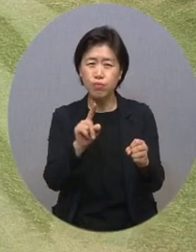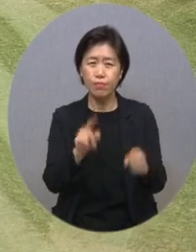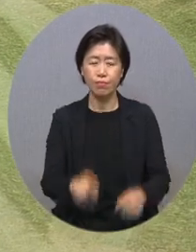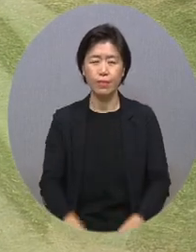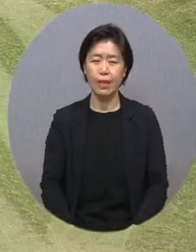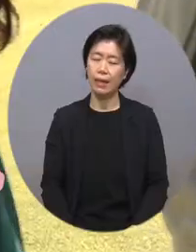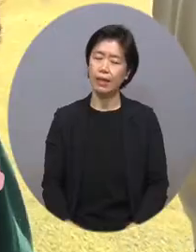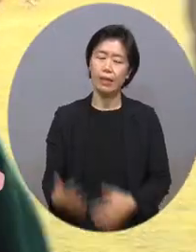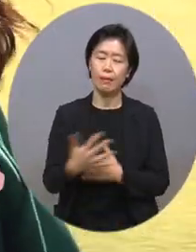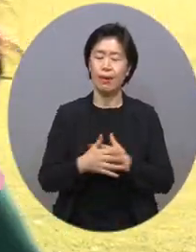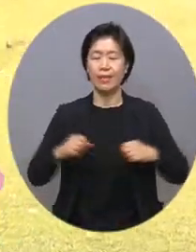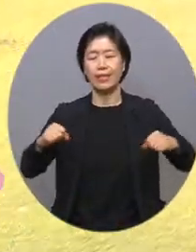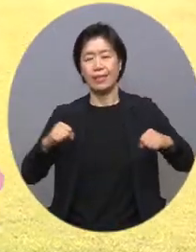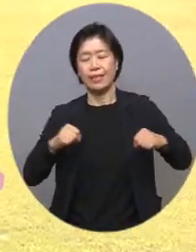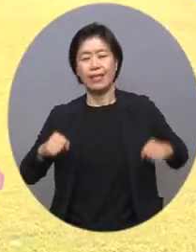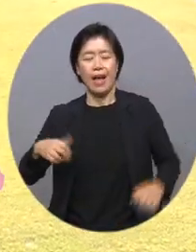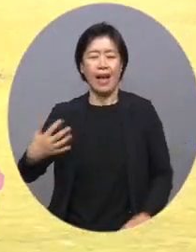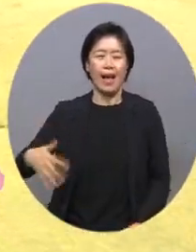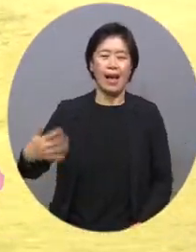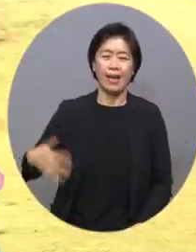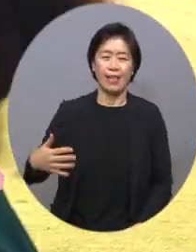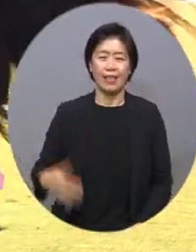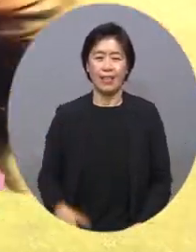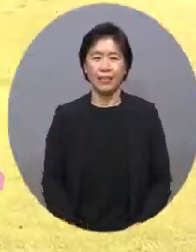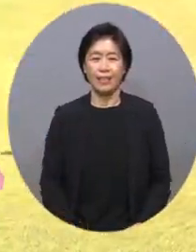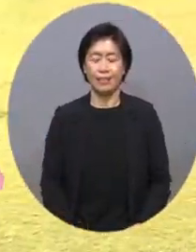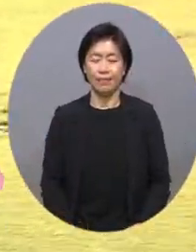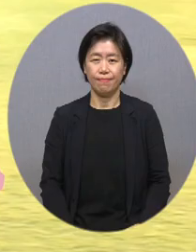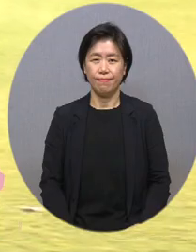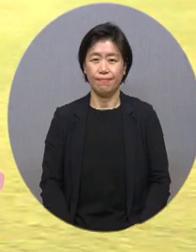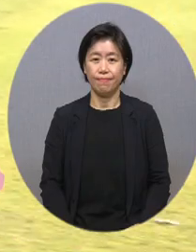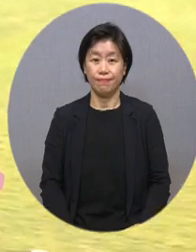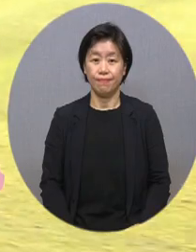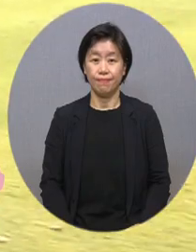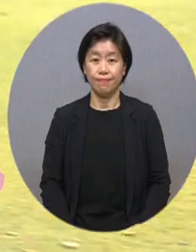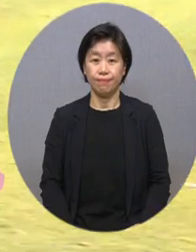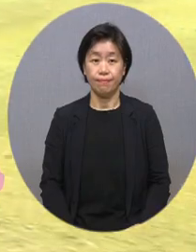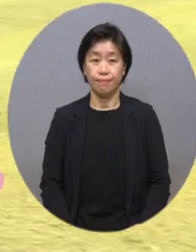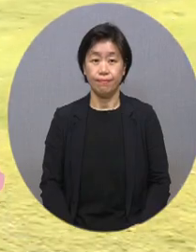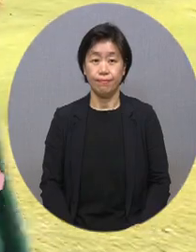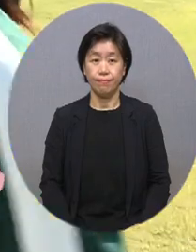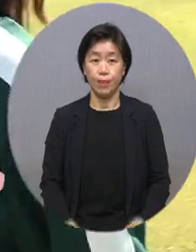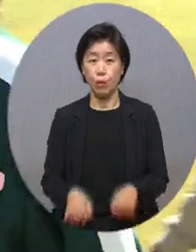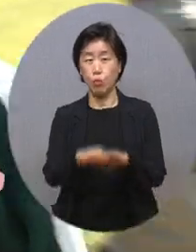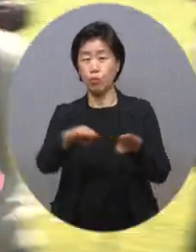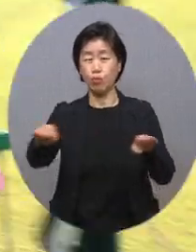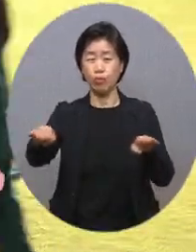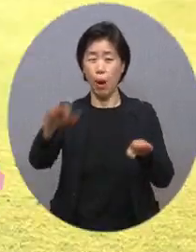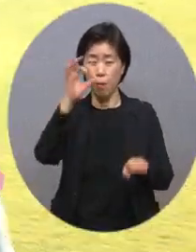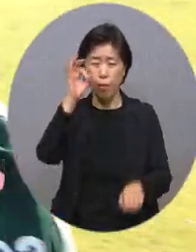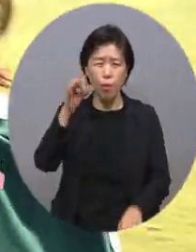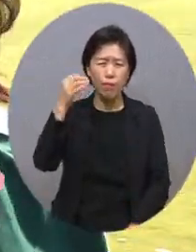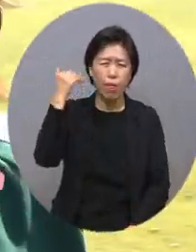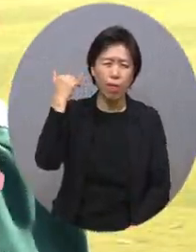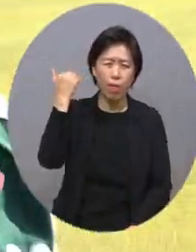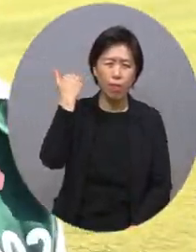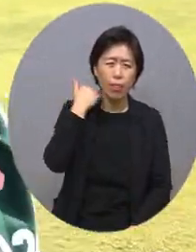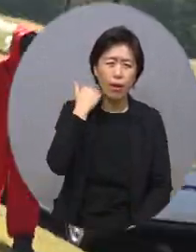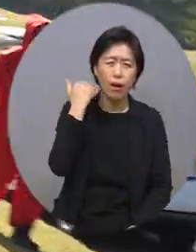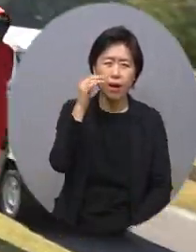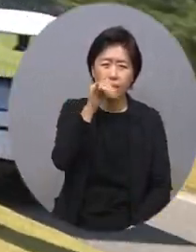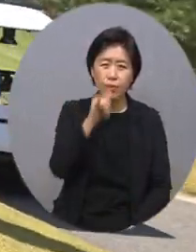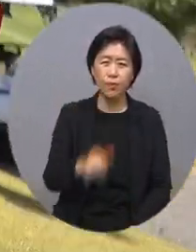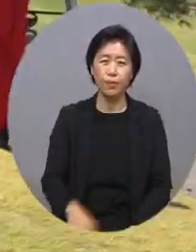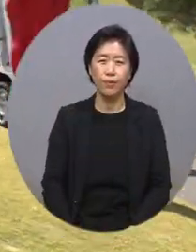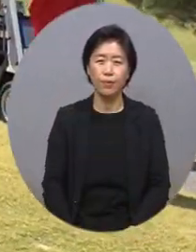안 풀리고 여기 너무 여기서 그 그림이 안 보여가지고 여기서 돼가지고 가야겠다